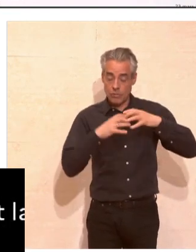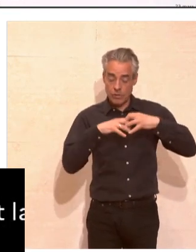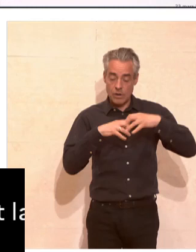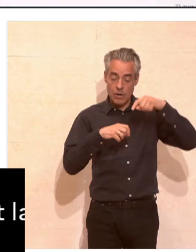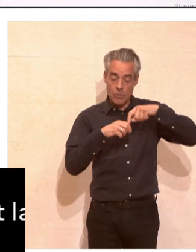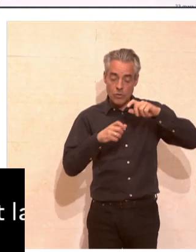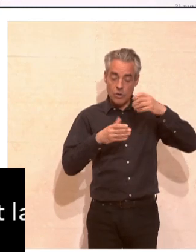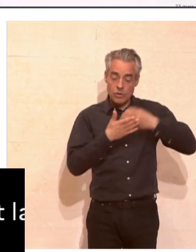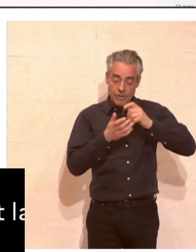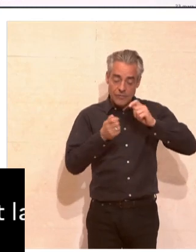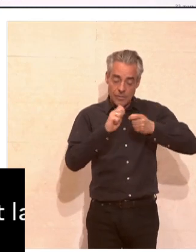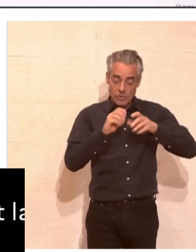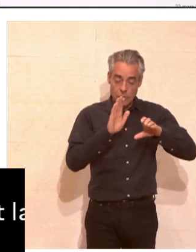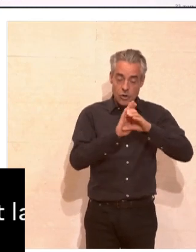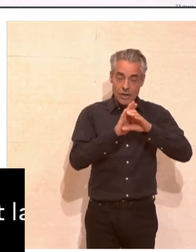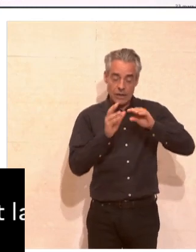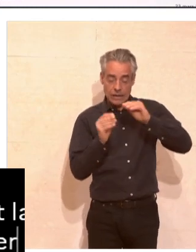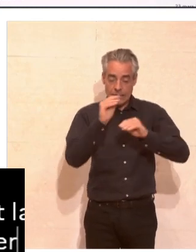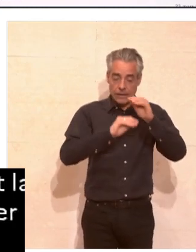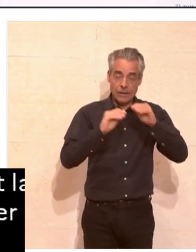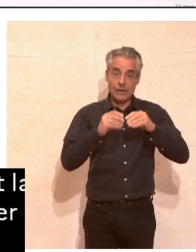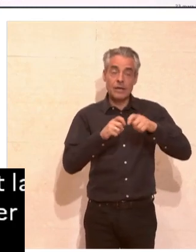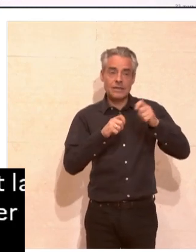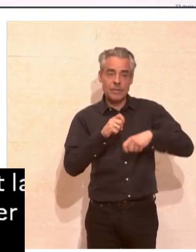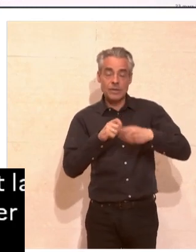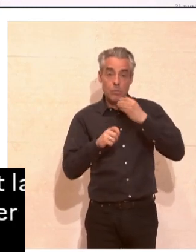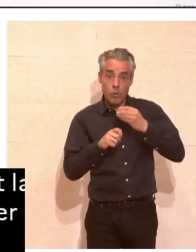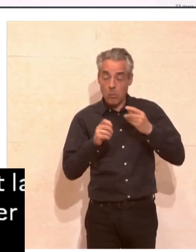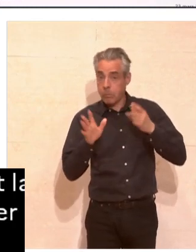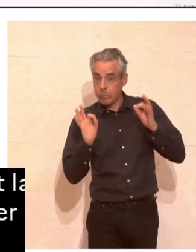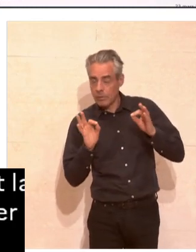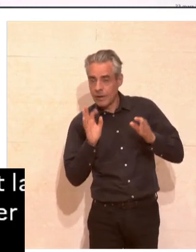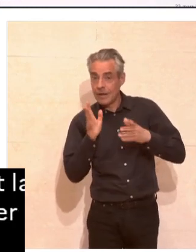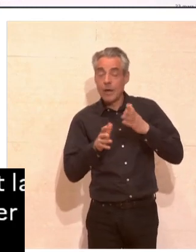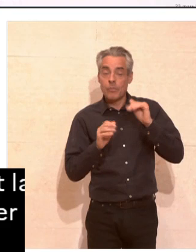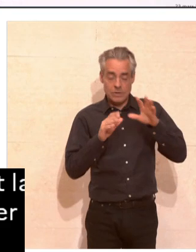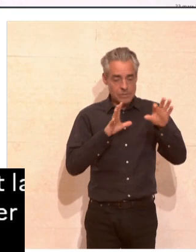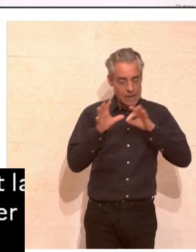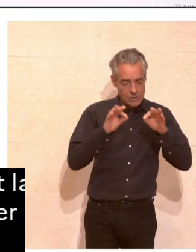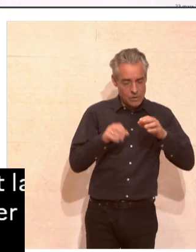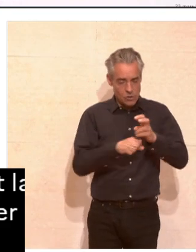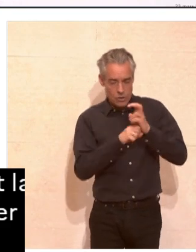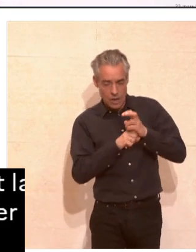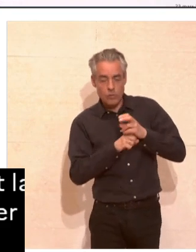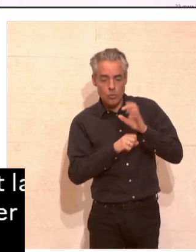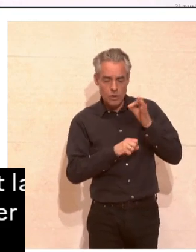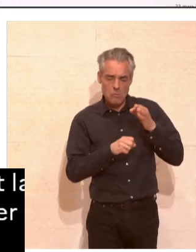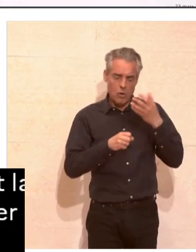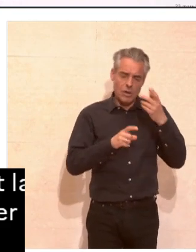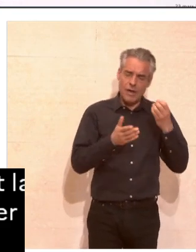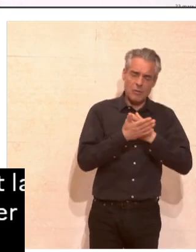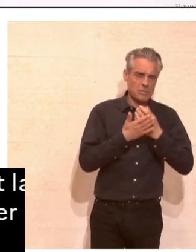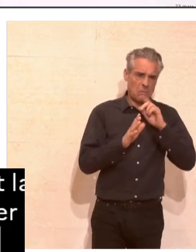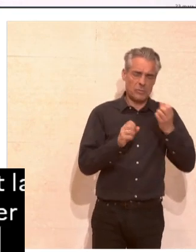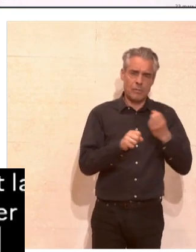modifier un peu cette information, la stabiliser et surtout sélectionner ce qui vous paraît important et ce qui ne vous paraît